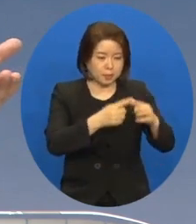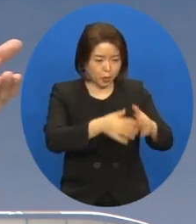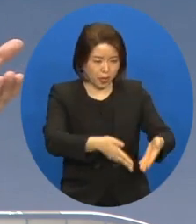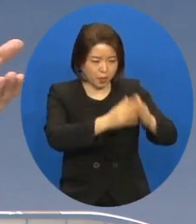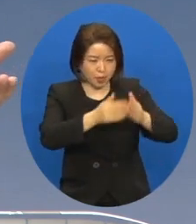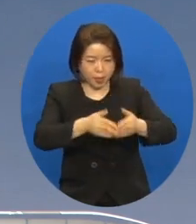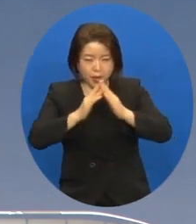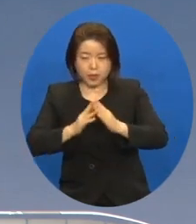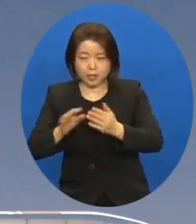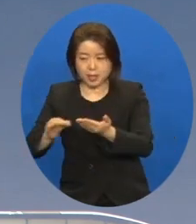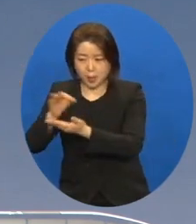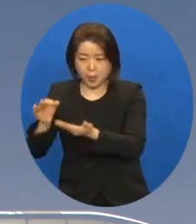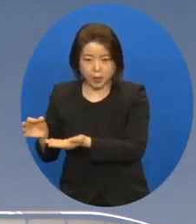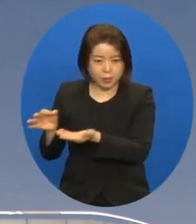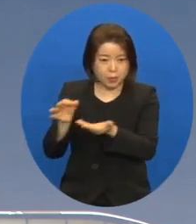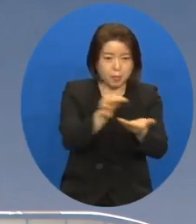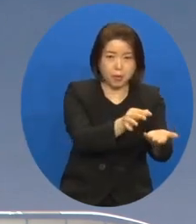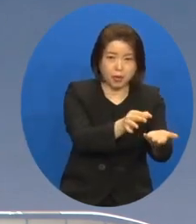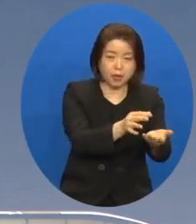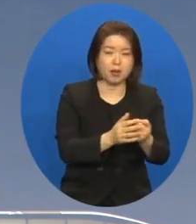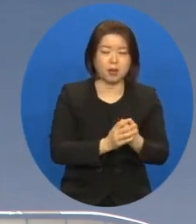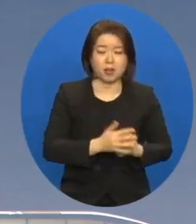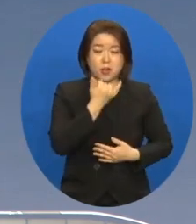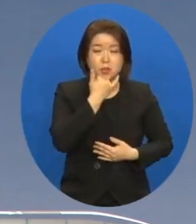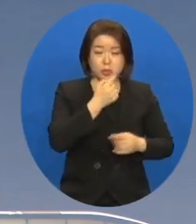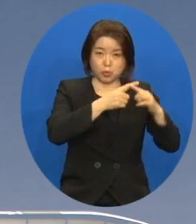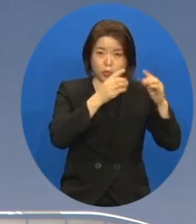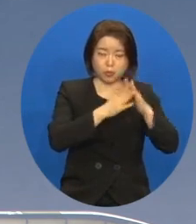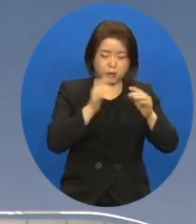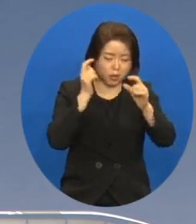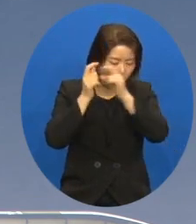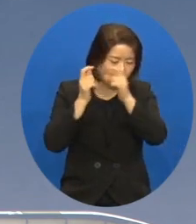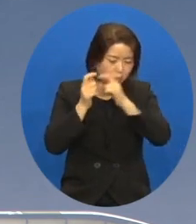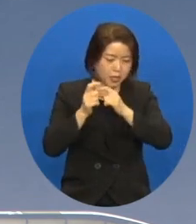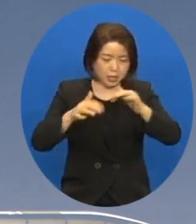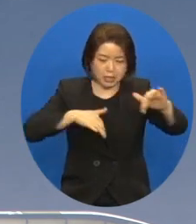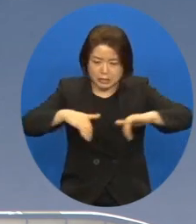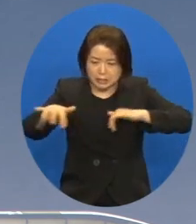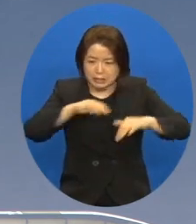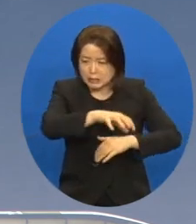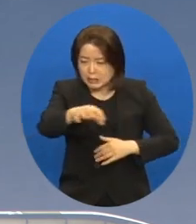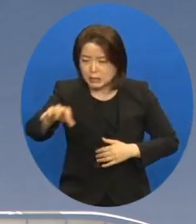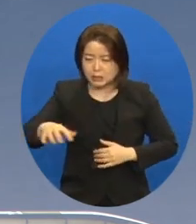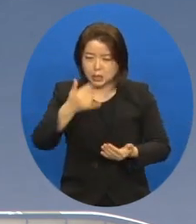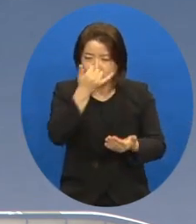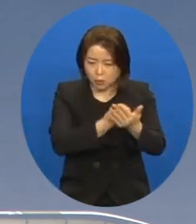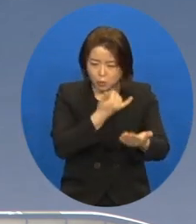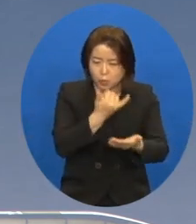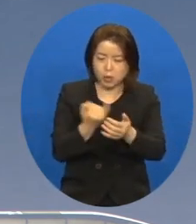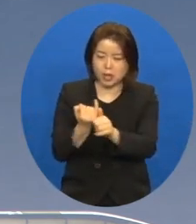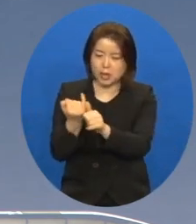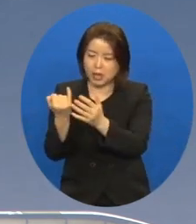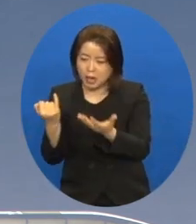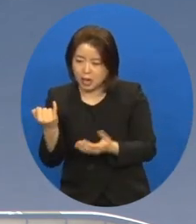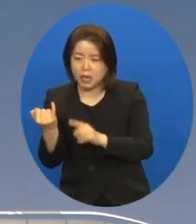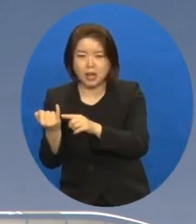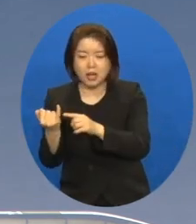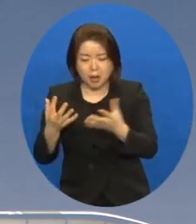보냈습니다. 그때 독일 교회는 고민이었어요. 지금 길거리에는 고아와 과부들이 그냥 넘쳐납니다.